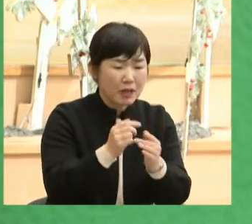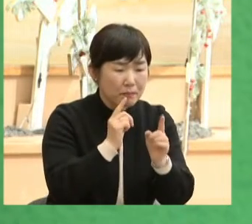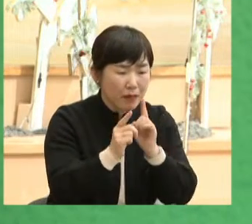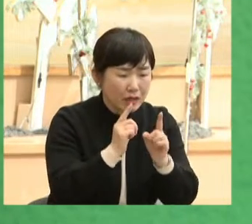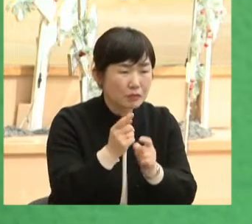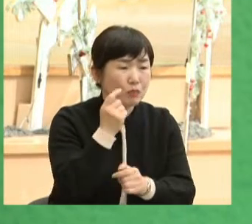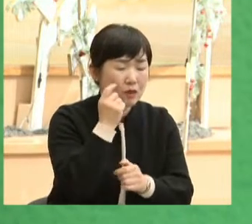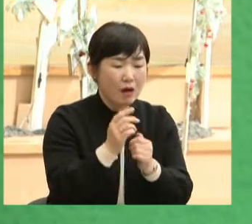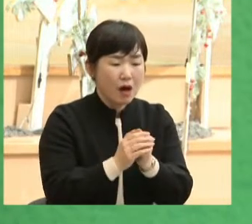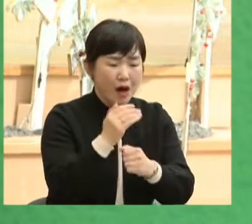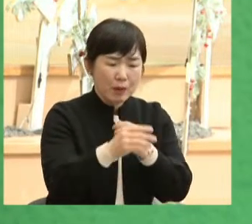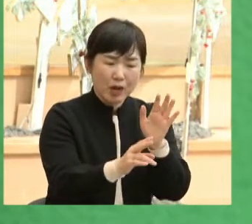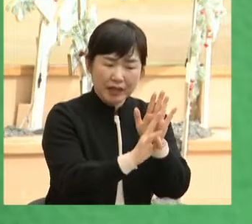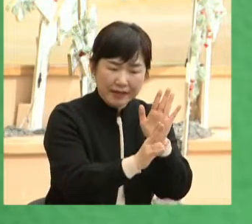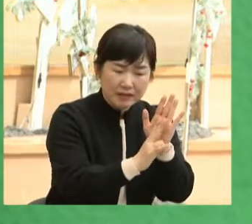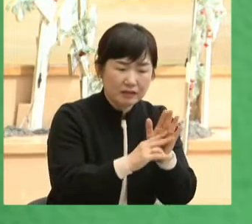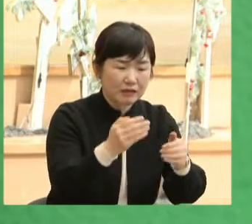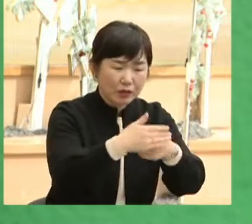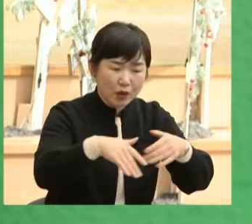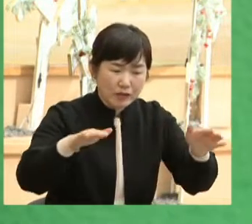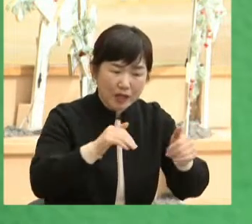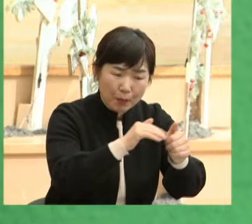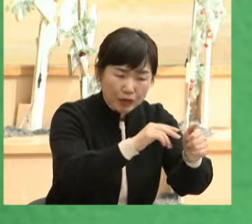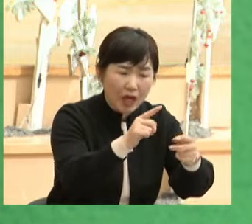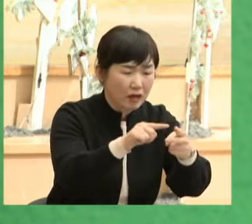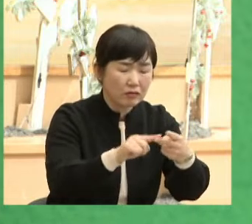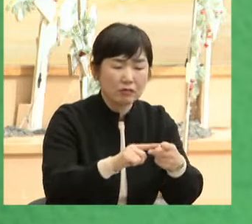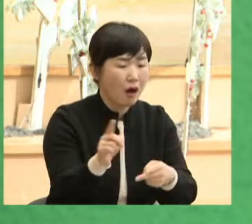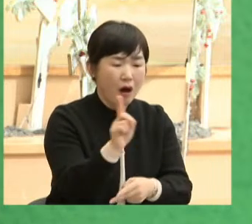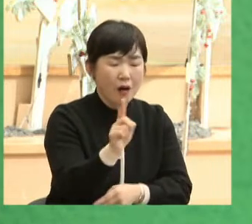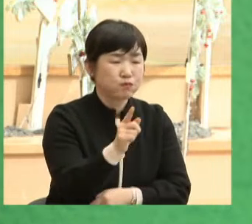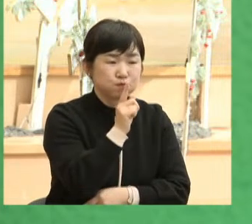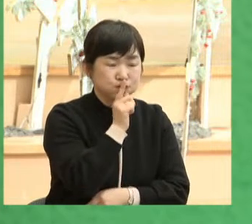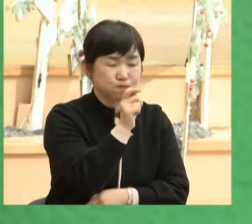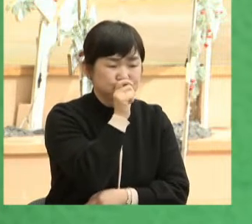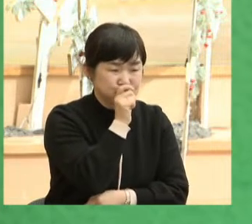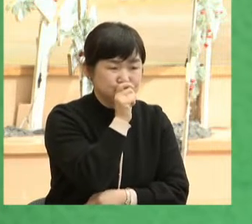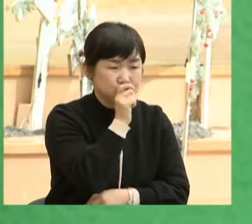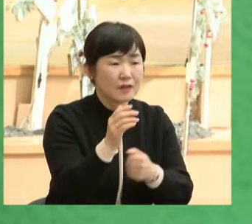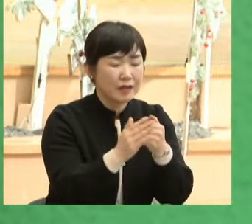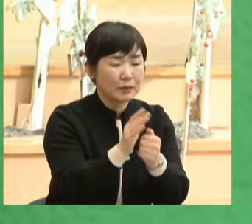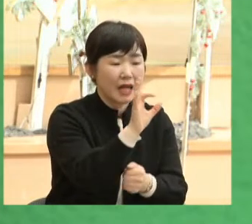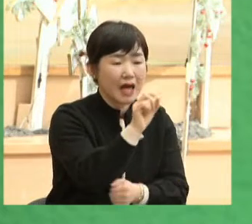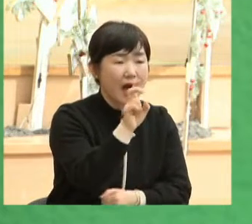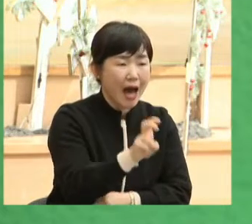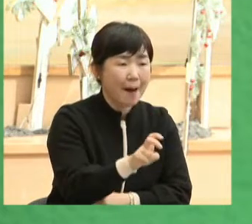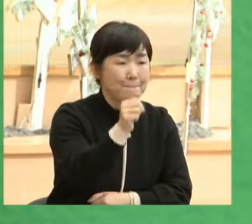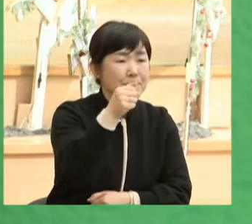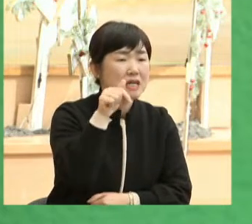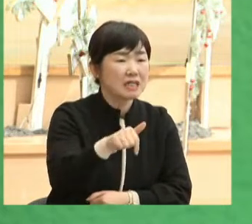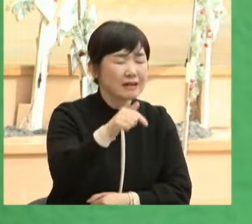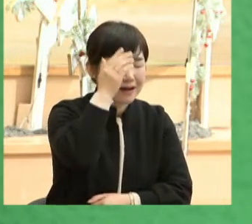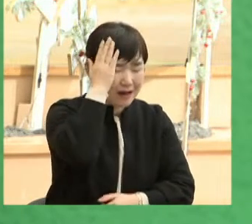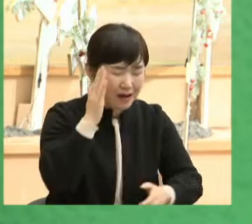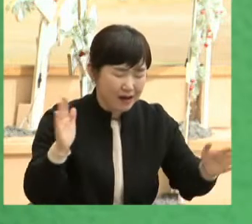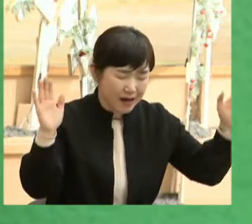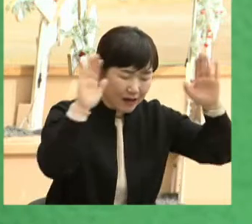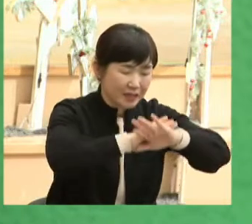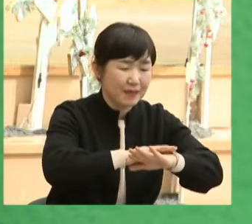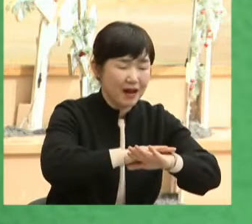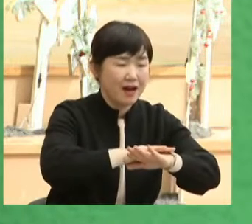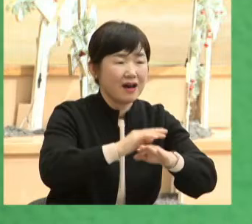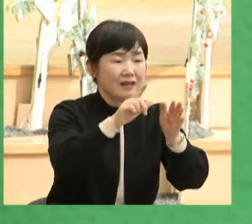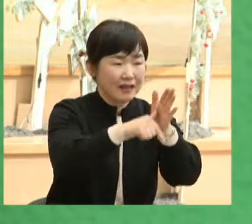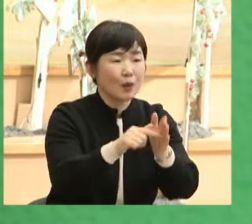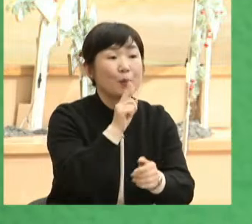모든 모든 천사를 통해서든 말씀하지 않으셔도 때문에 아무 끼나 허 감기 다 그렇게 말해요